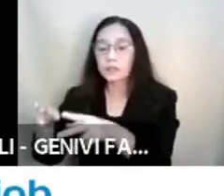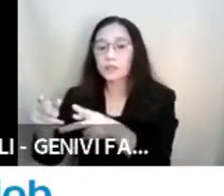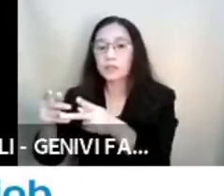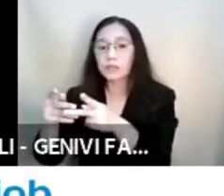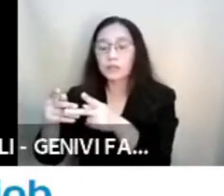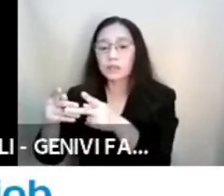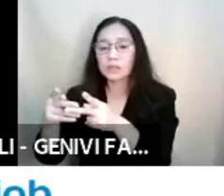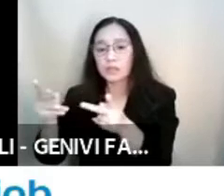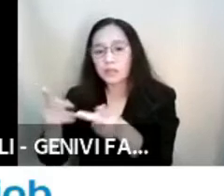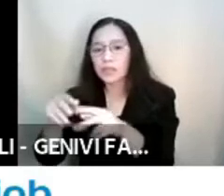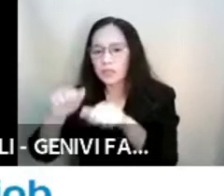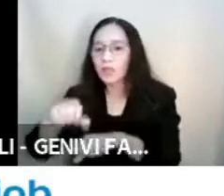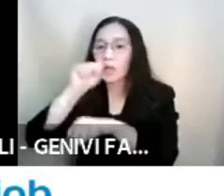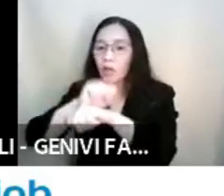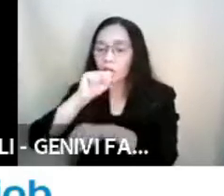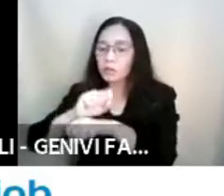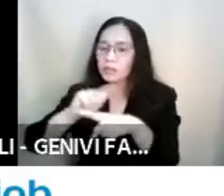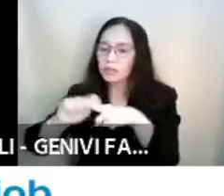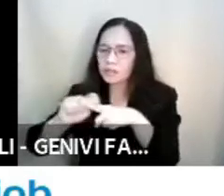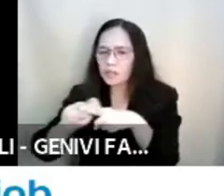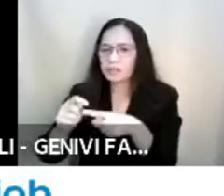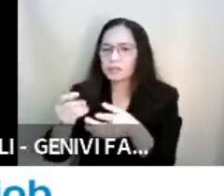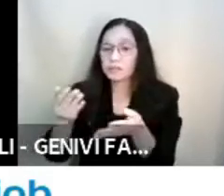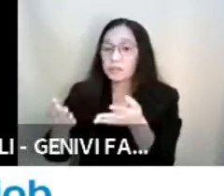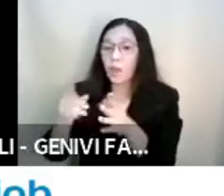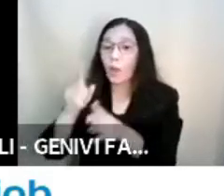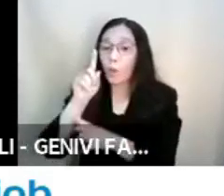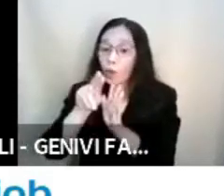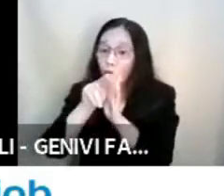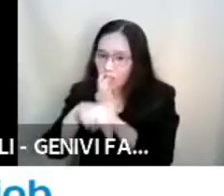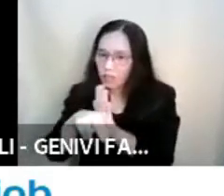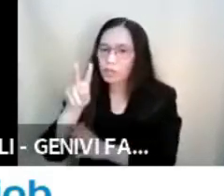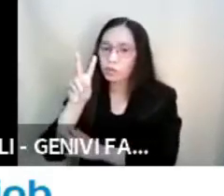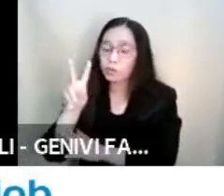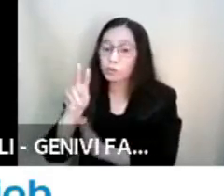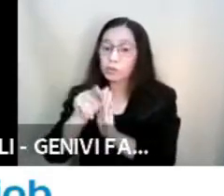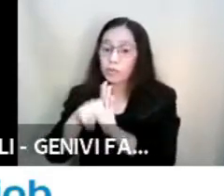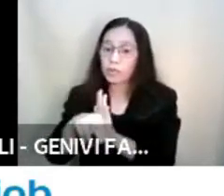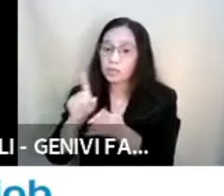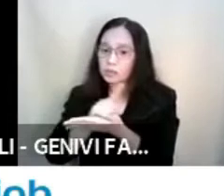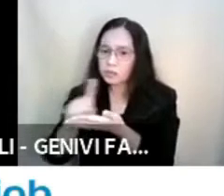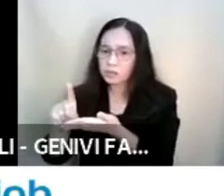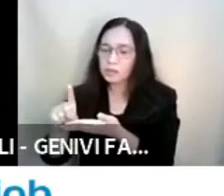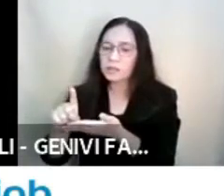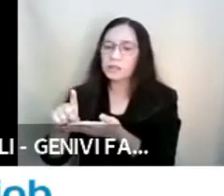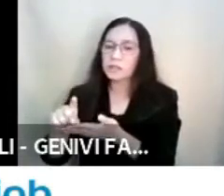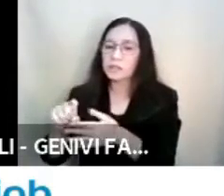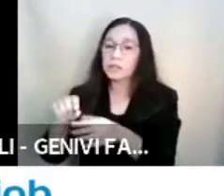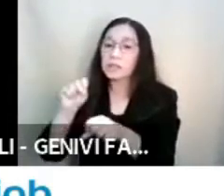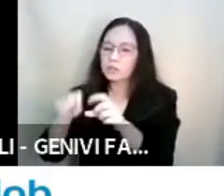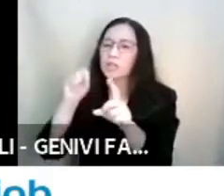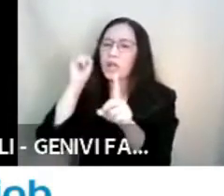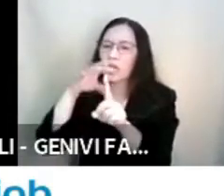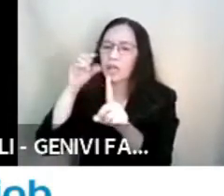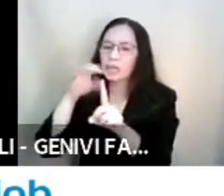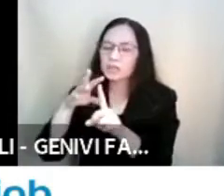mag-work training for maybe kahit 1 hour or 2 hours in a week, just so they get exposed to that